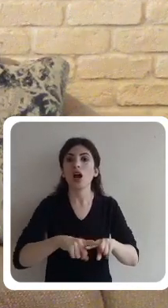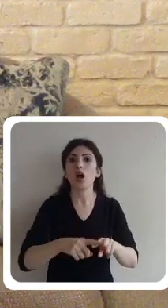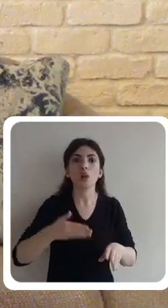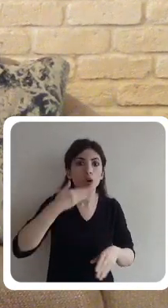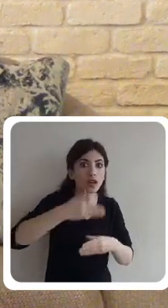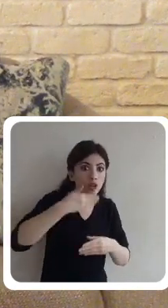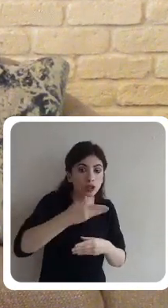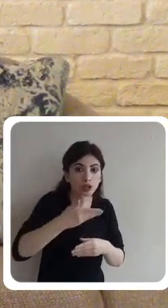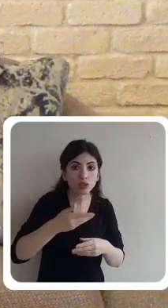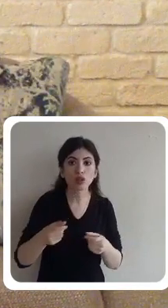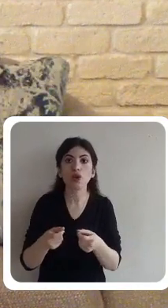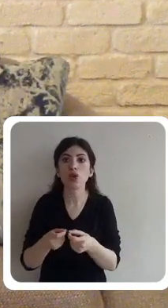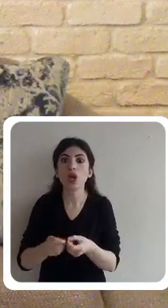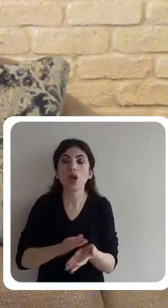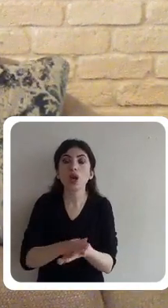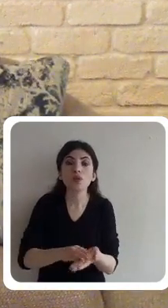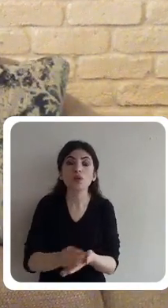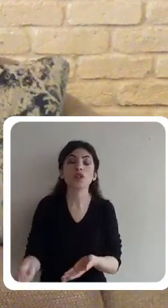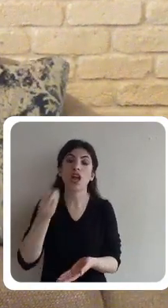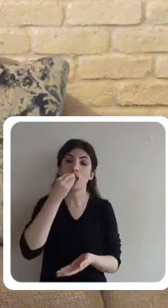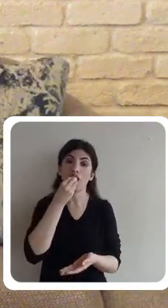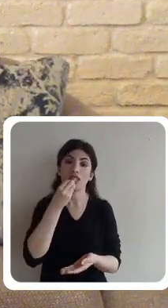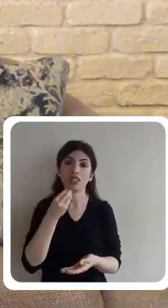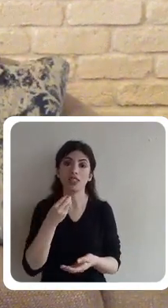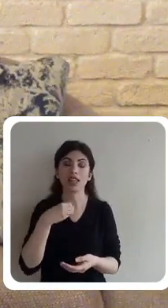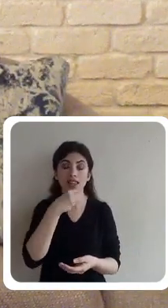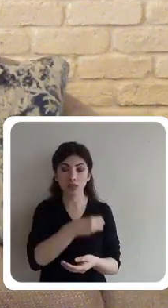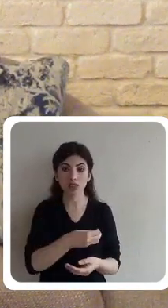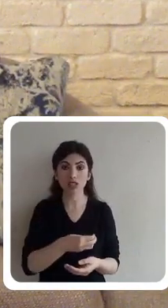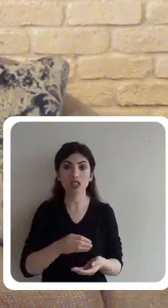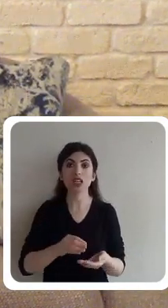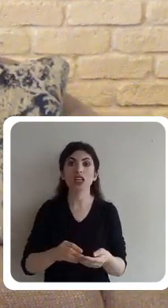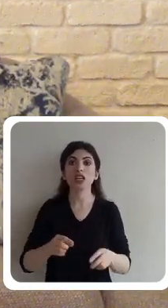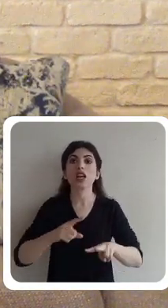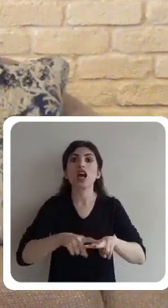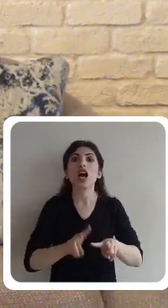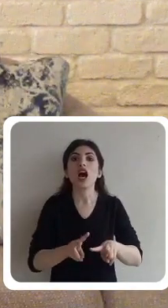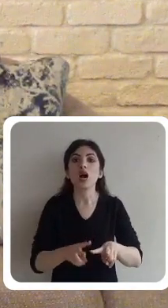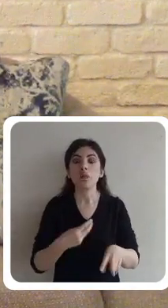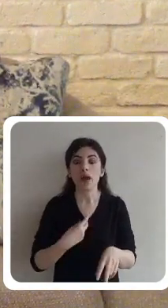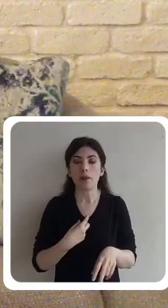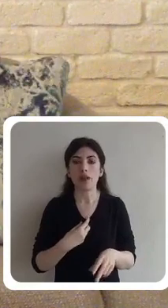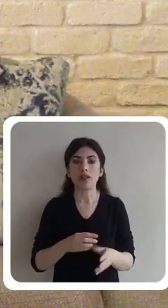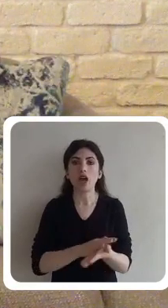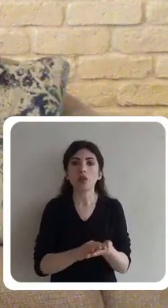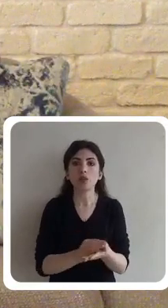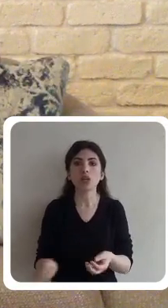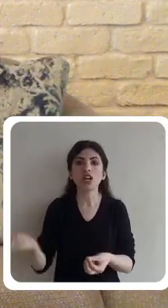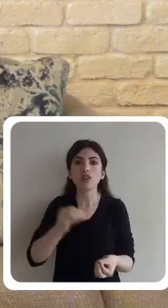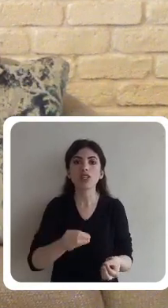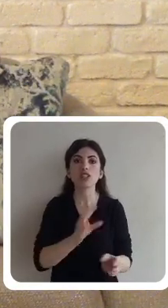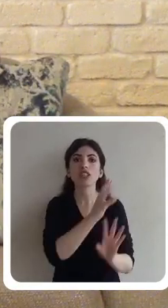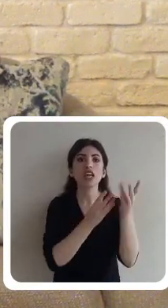bana buğday versin. Ambar bana buğday verirse ben de çalıya